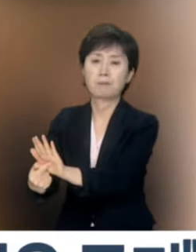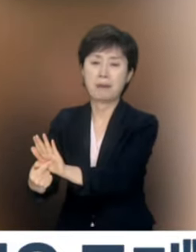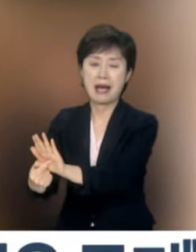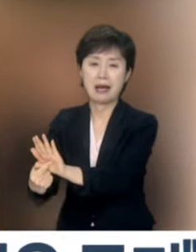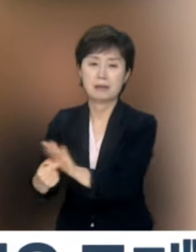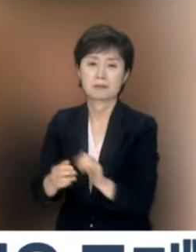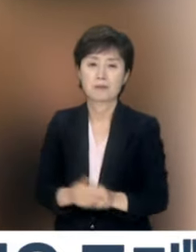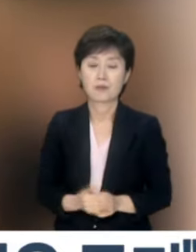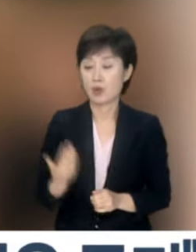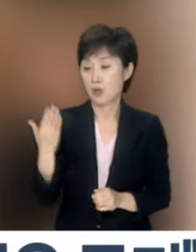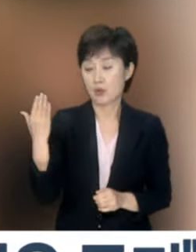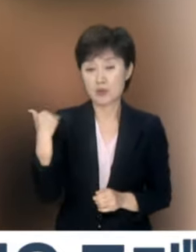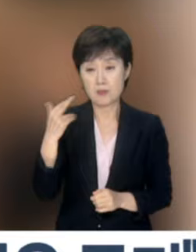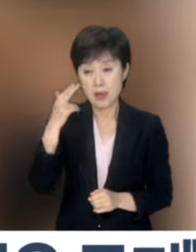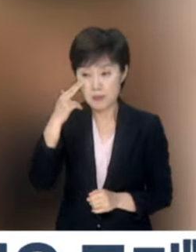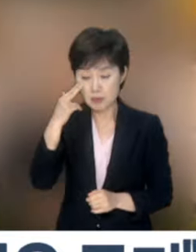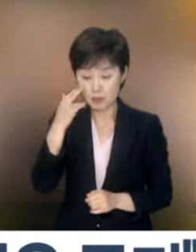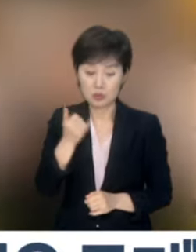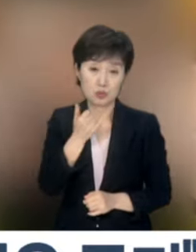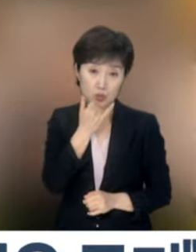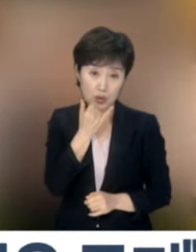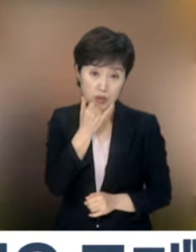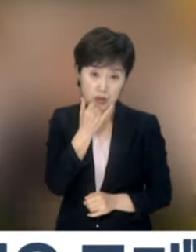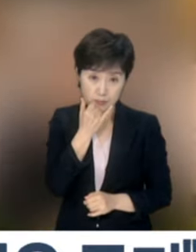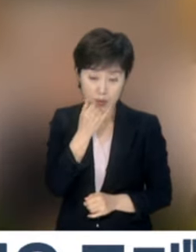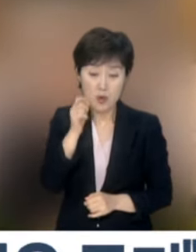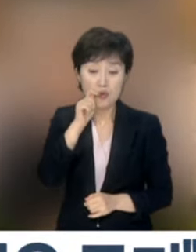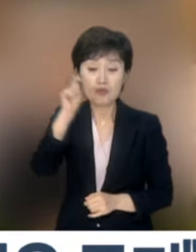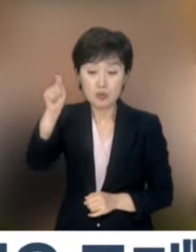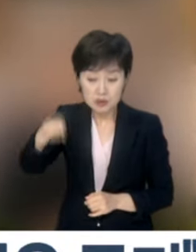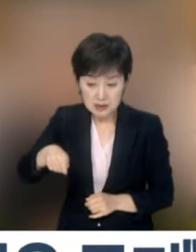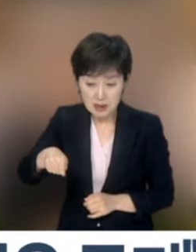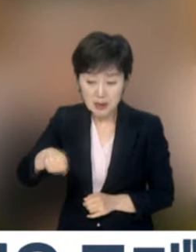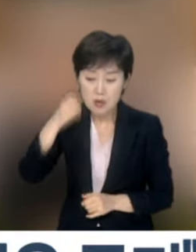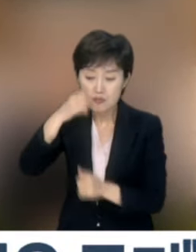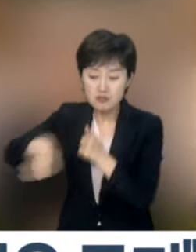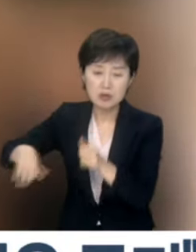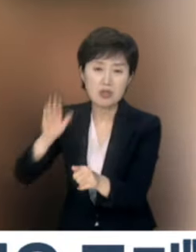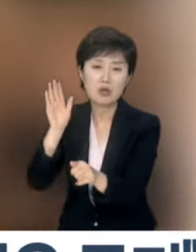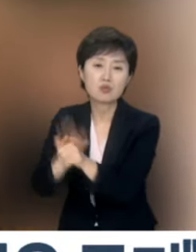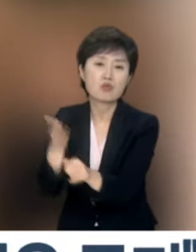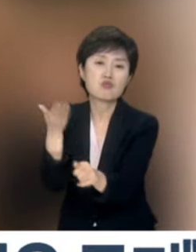그었습니다. 최근 미국과 독일이 자국 지원 무기로 러시아 본토